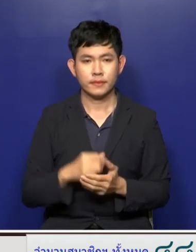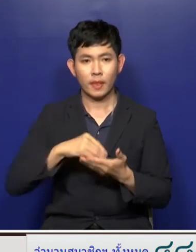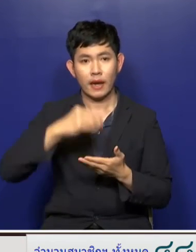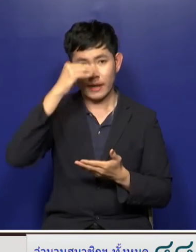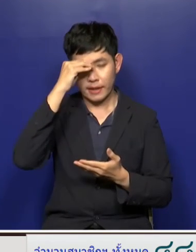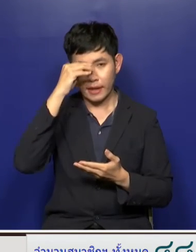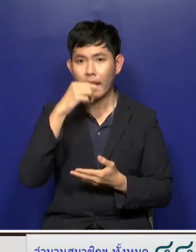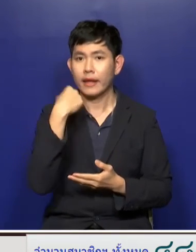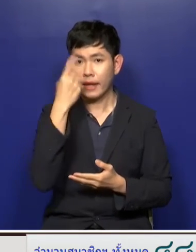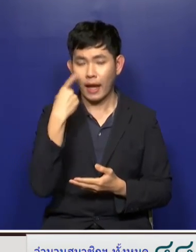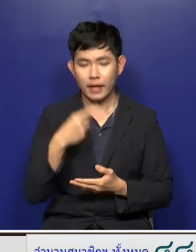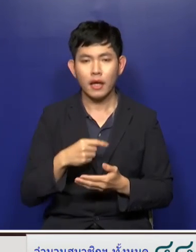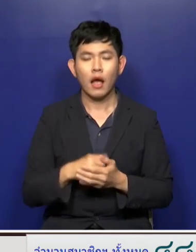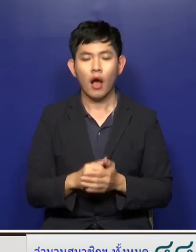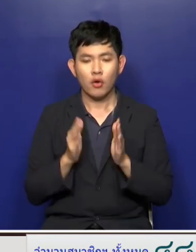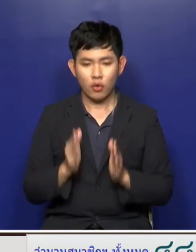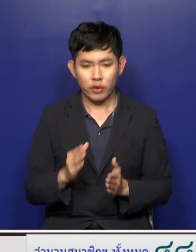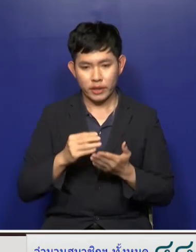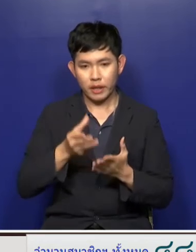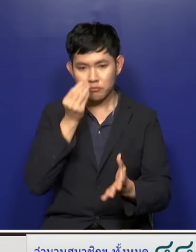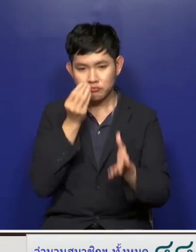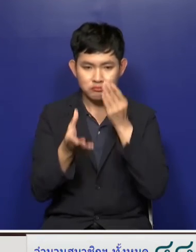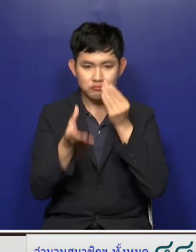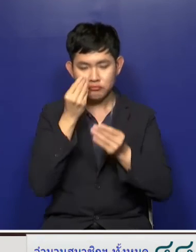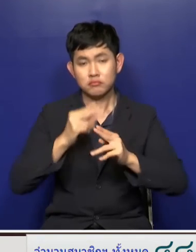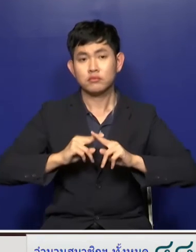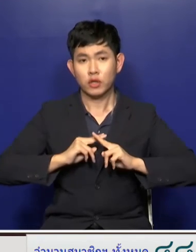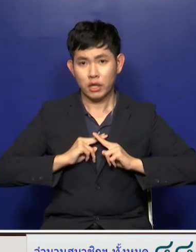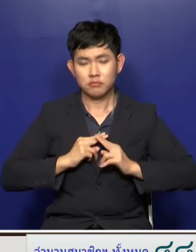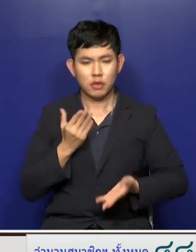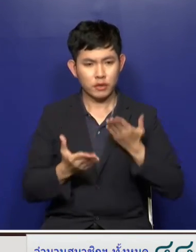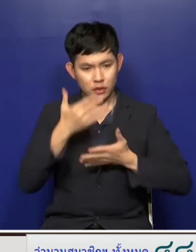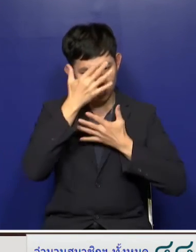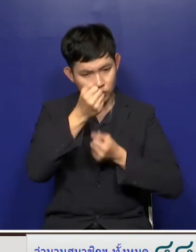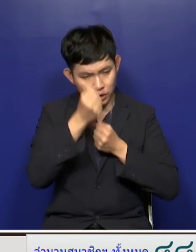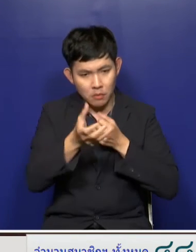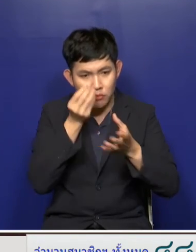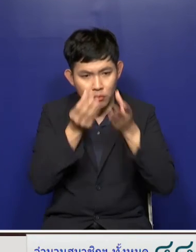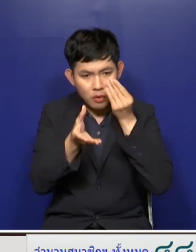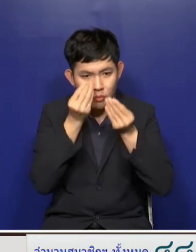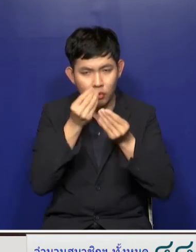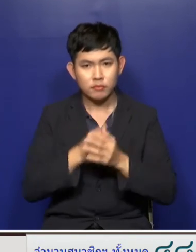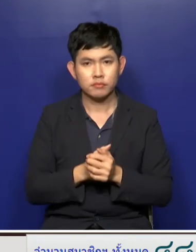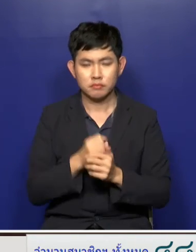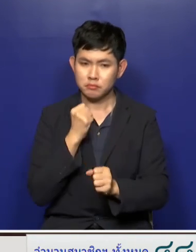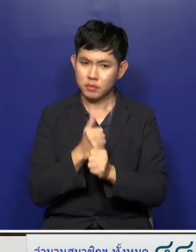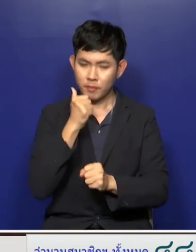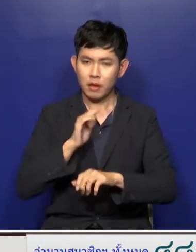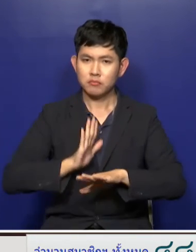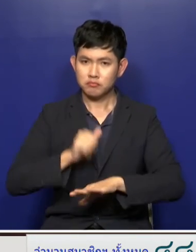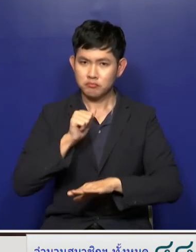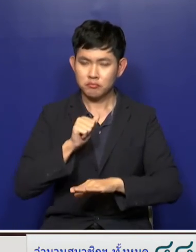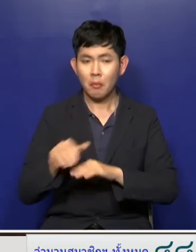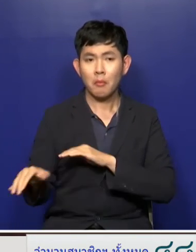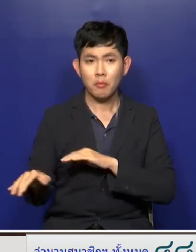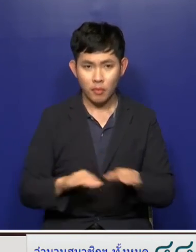ให้ผู้เรียนได้เรีนรู้ด้วยตัวเองตามคามสนใจ ศักยภาพ ความ